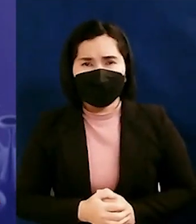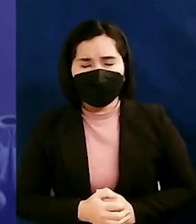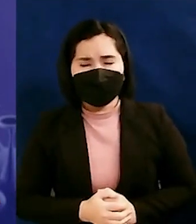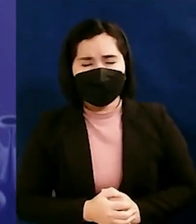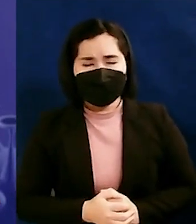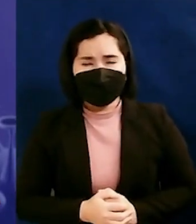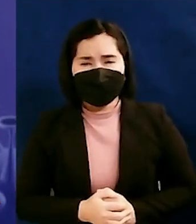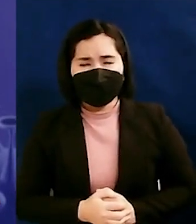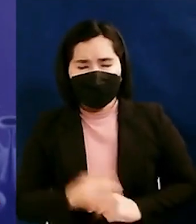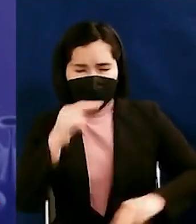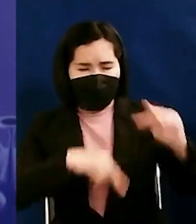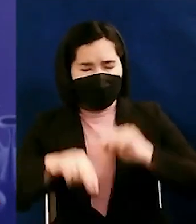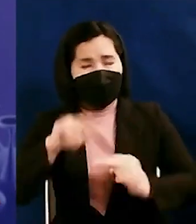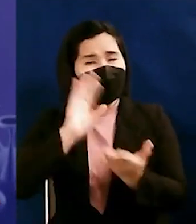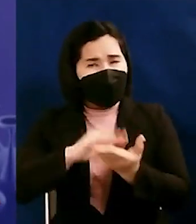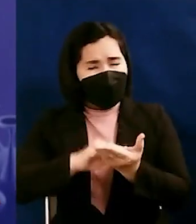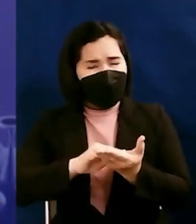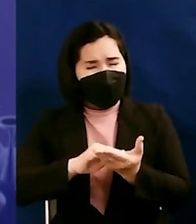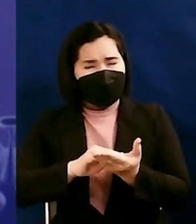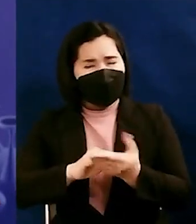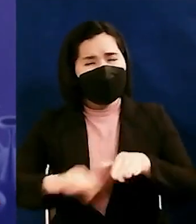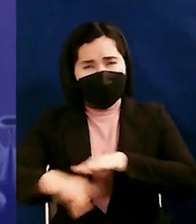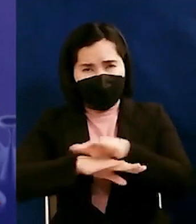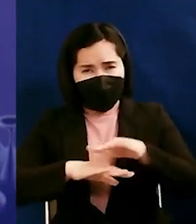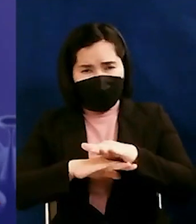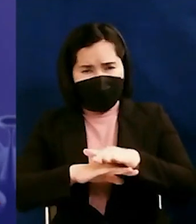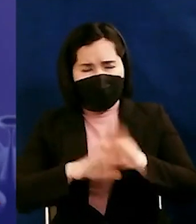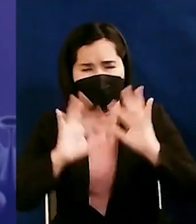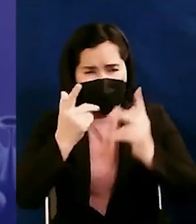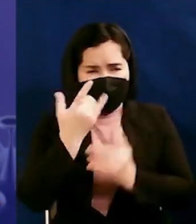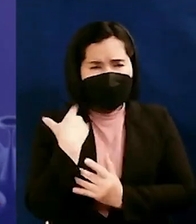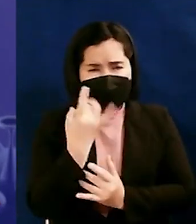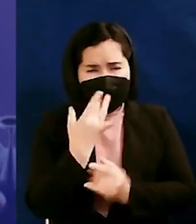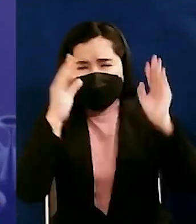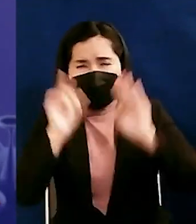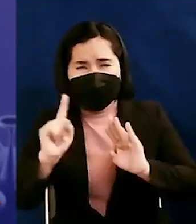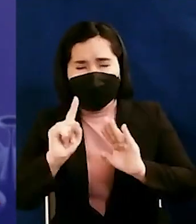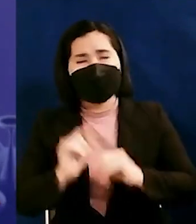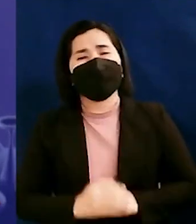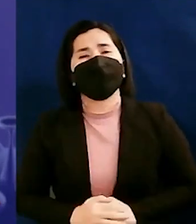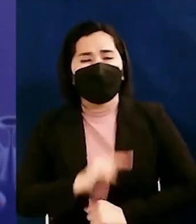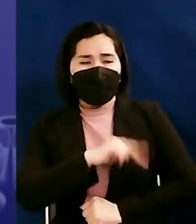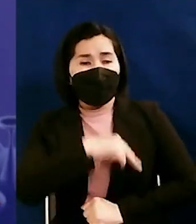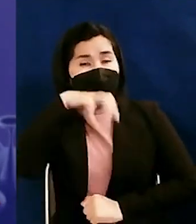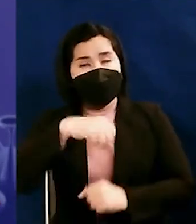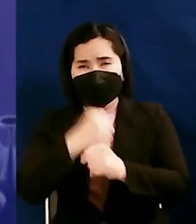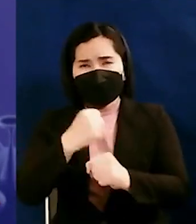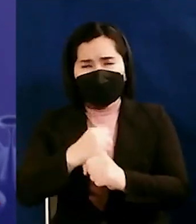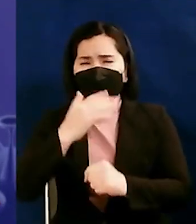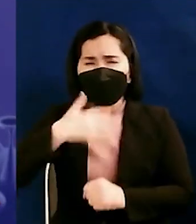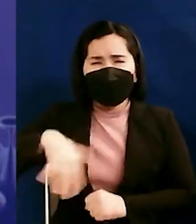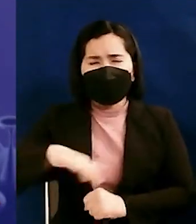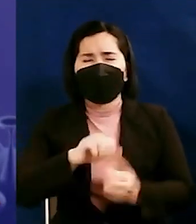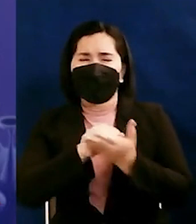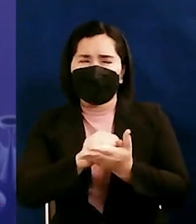ดำเนินการตรวจสอบความเสียหายเบื้องต้นนะครับแล้วก็ระบบการบริการยังให้บริการได้ปกติทุกอย่างนะครับแล้วในการ